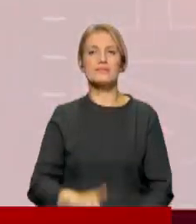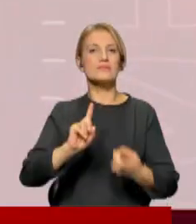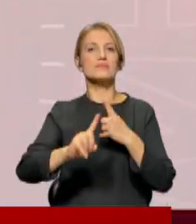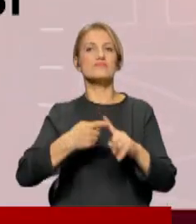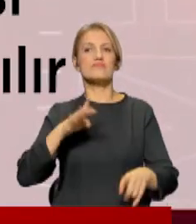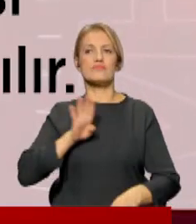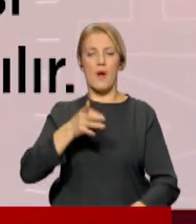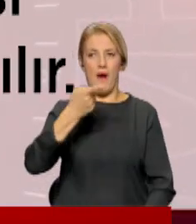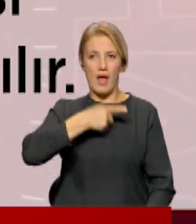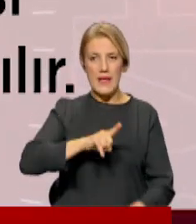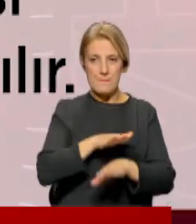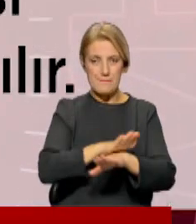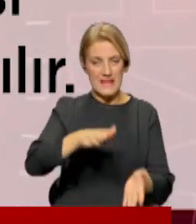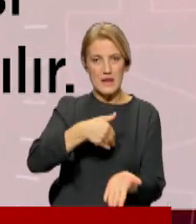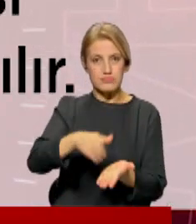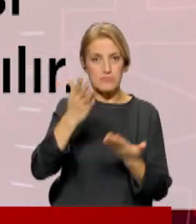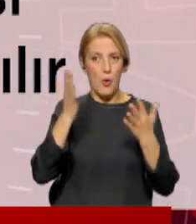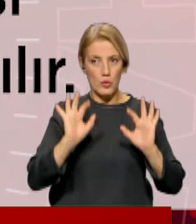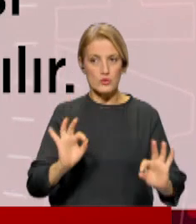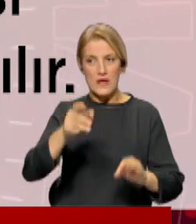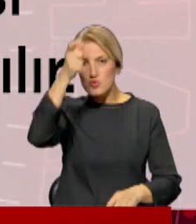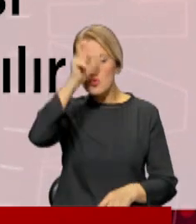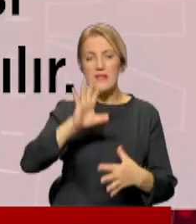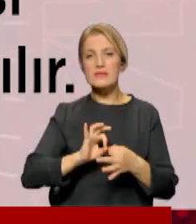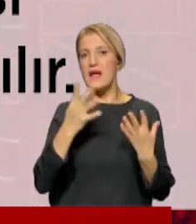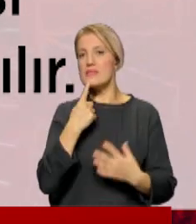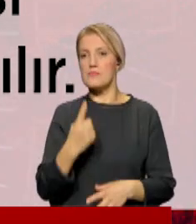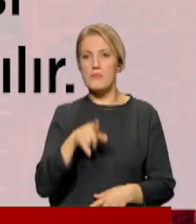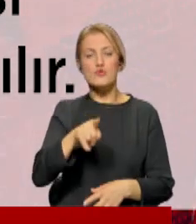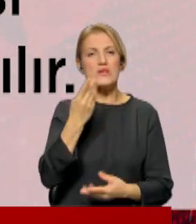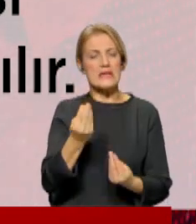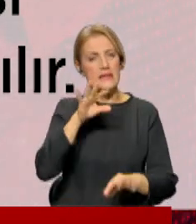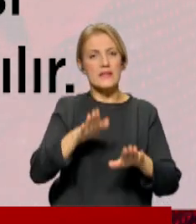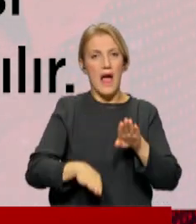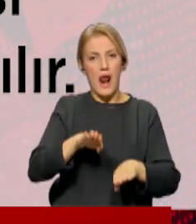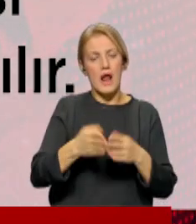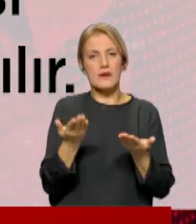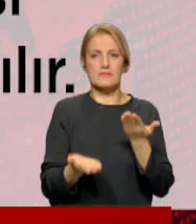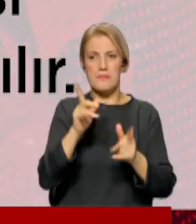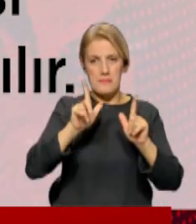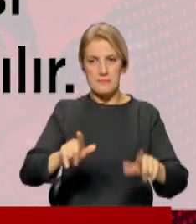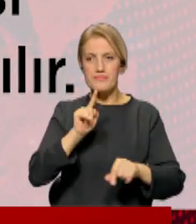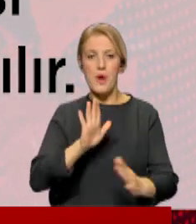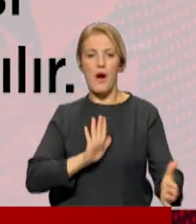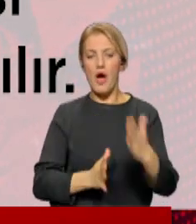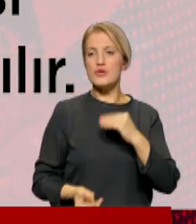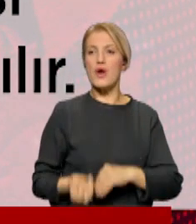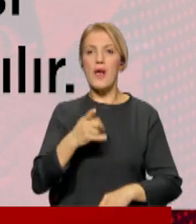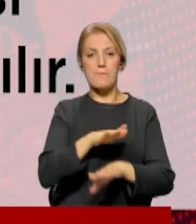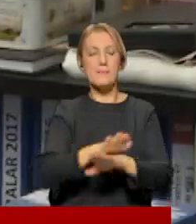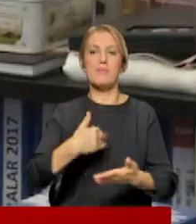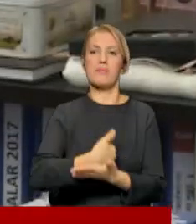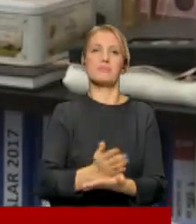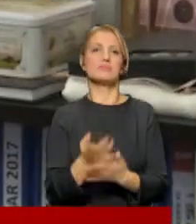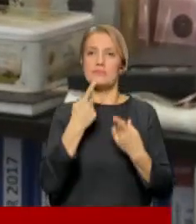Kılıçdaroğlu'nun adaylığının masada reddedilmesi Türkiye için ne anlama gelir Bunun iyi değerlendirilmesi lazım karşı çıkarlarsa masa